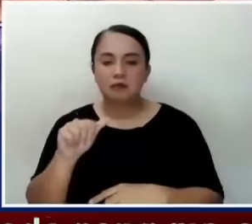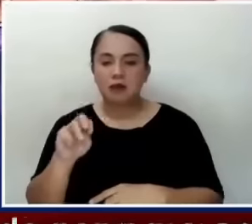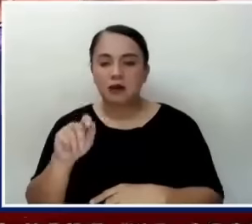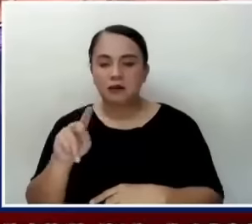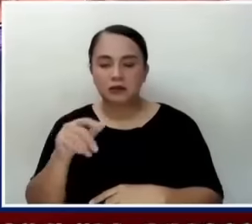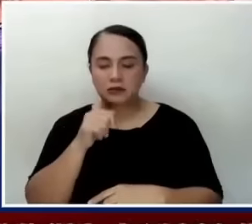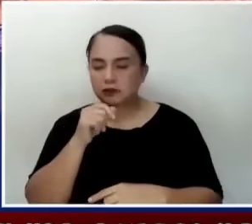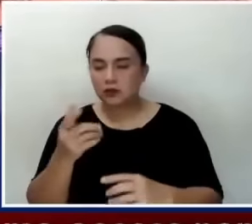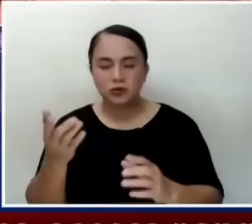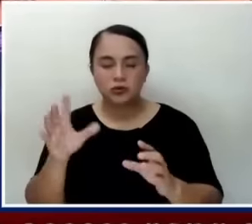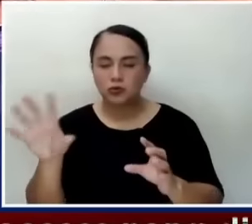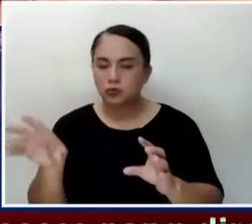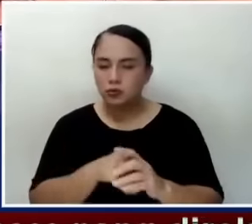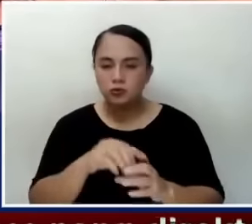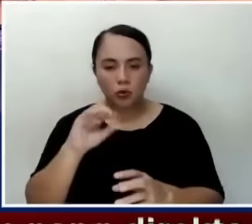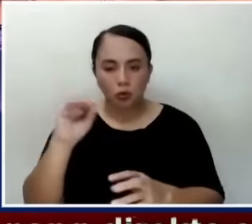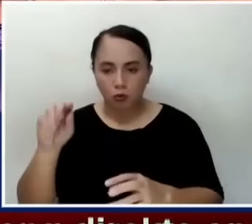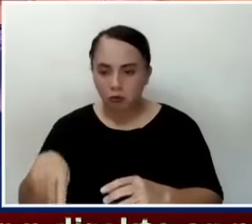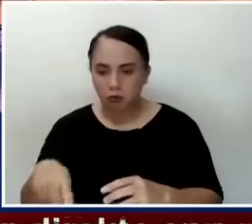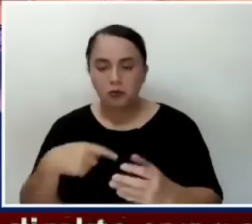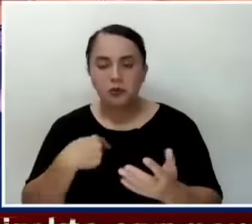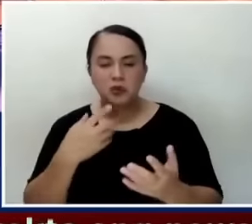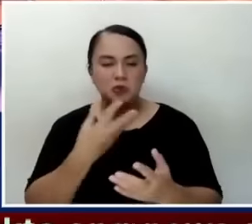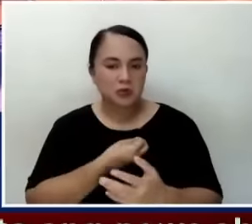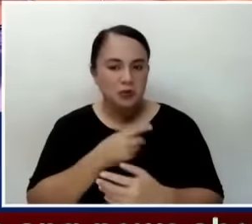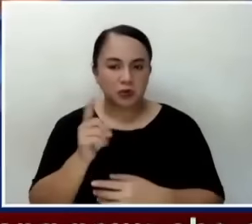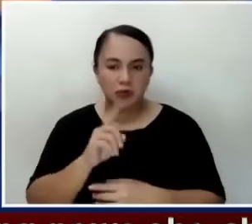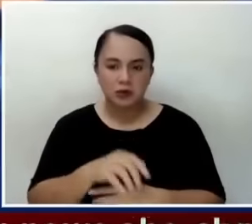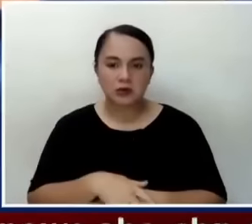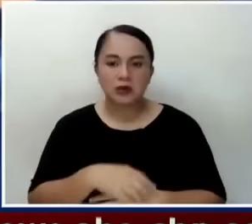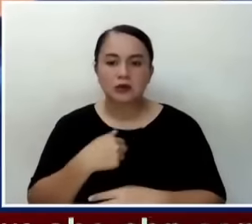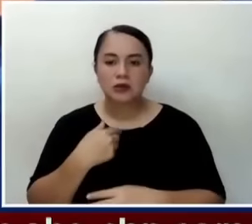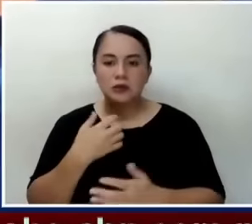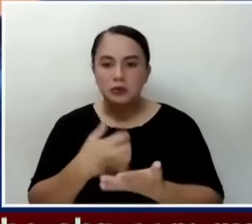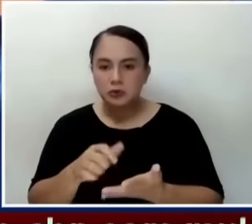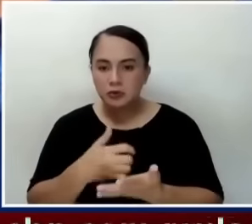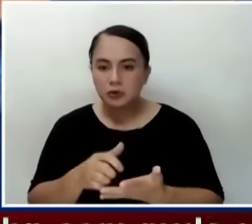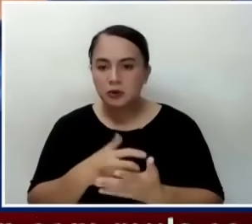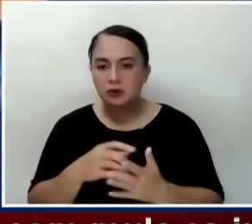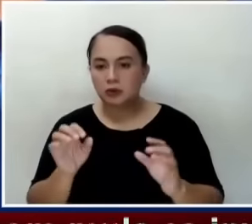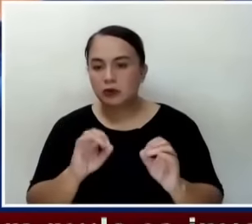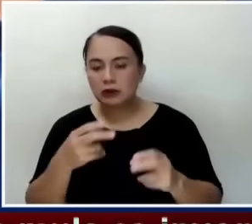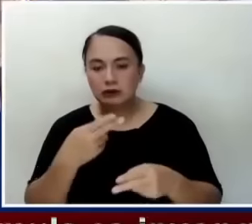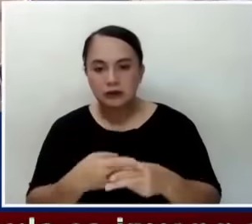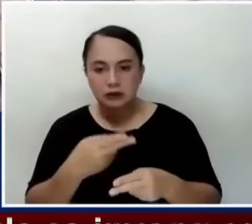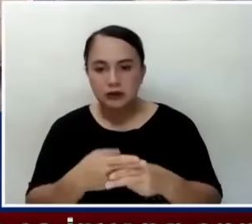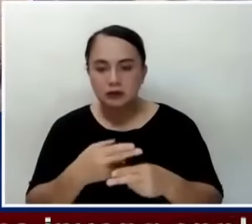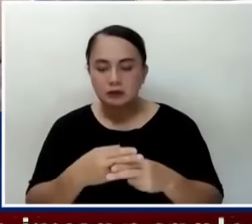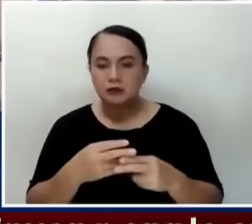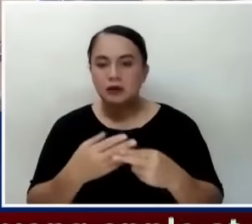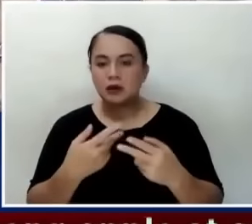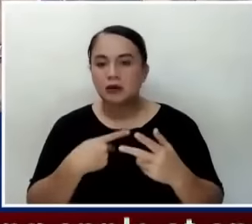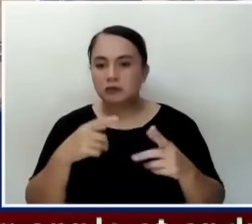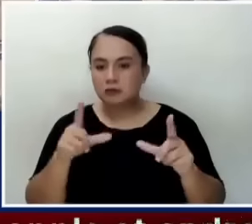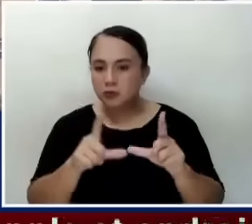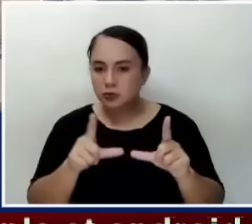consolidation. Ilan sa ikinatatakot nila ang malaking gastos at ang mawala sa pangalan nila ang prangkisa. Nasa